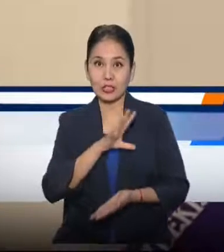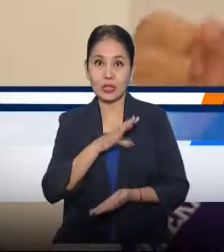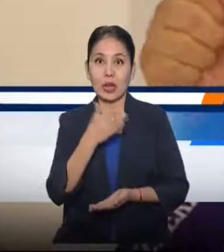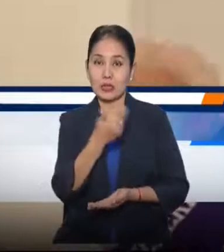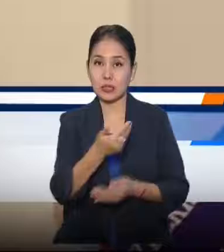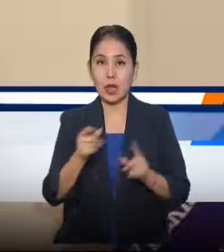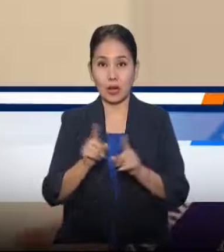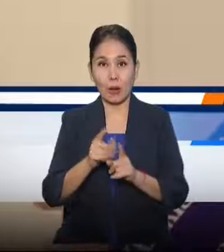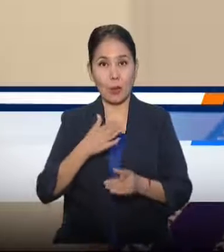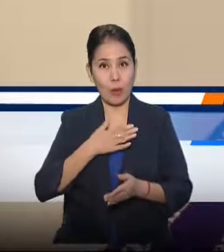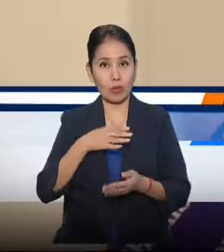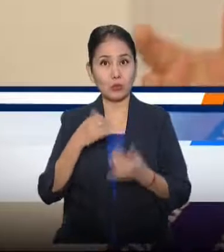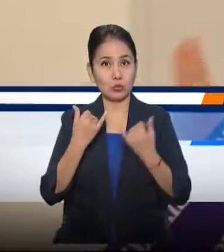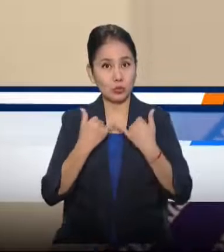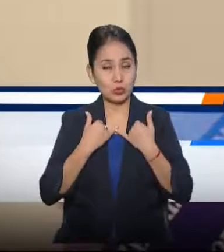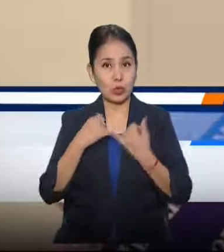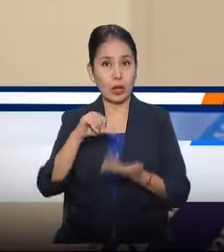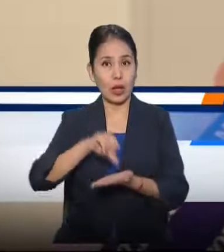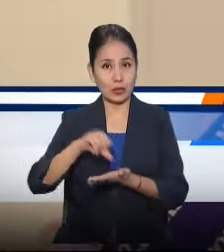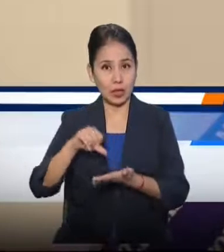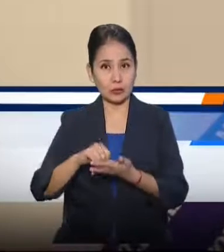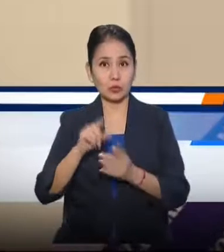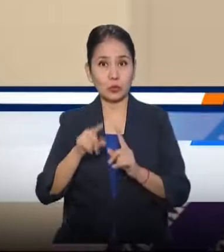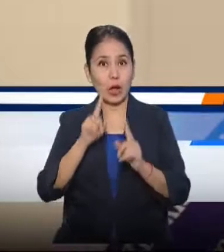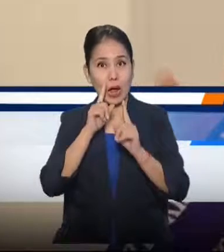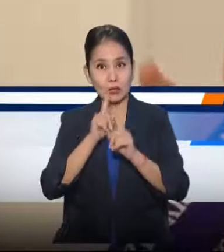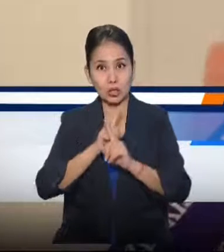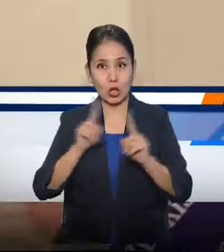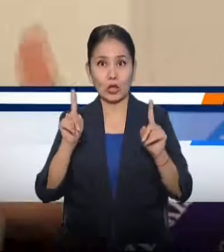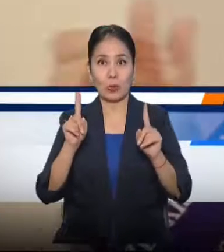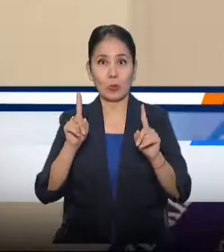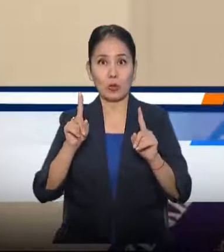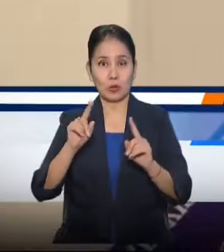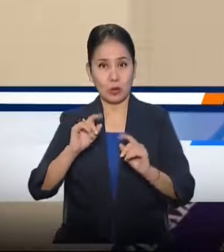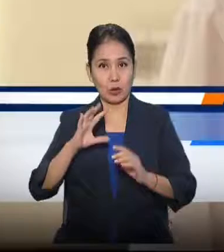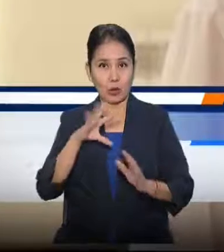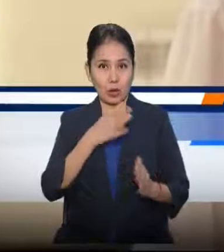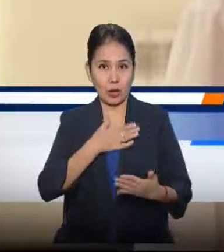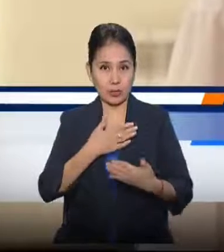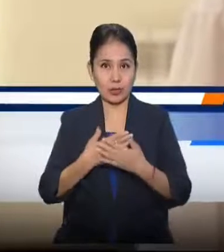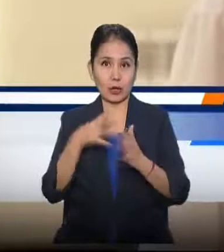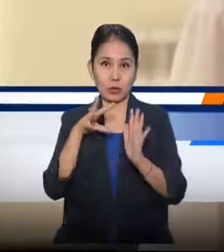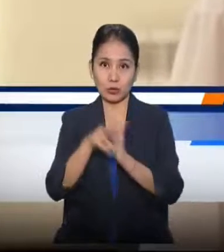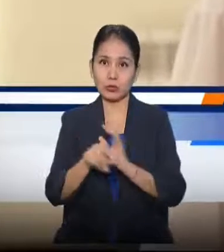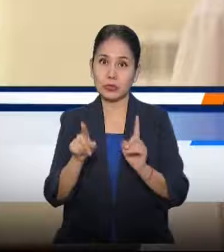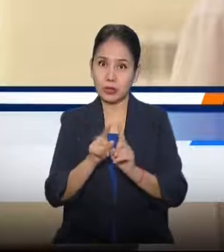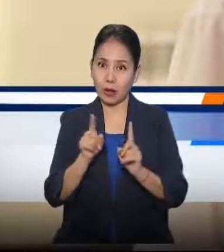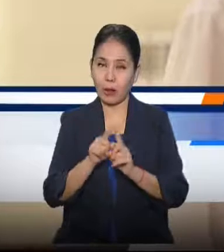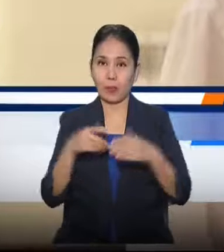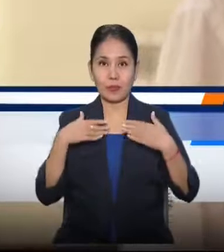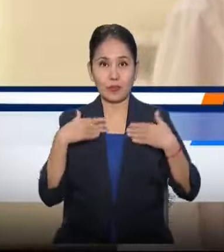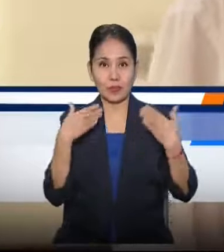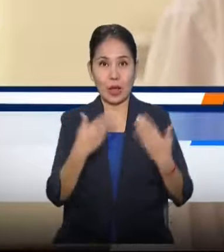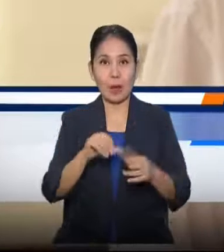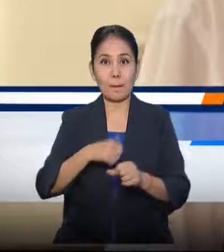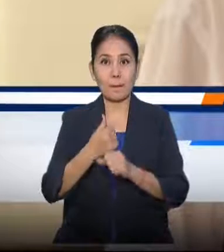uchun shu qatnashib shu sizlar ham shu ajoyib bir hissalaringizni qo'shdingizlar deb aytib turish o'zi bir baxt. Mana